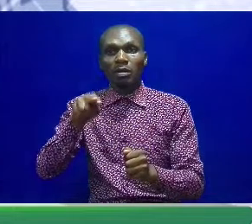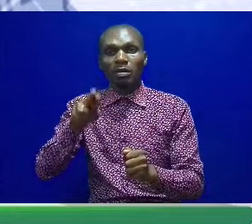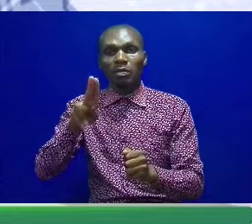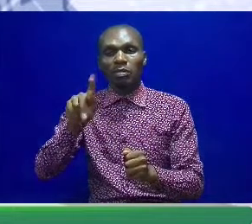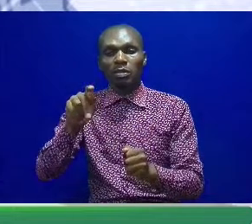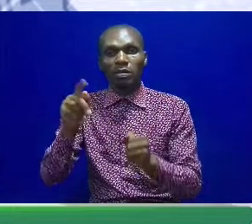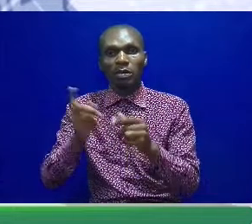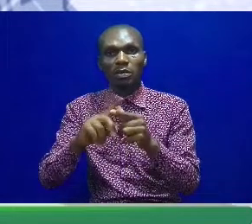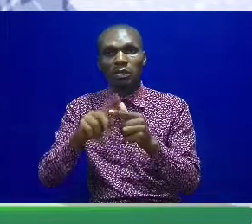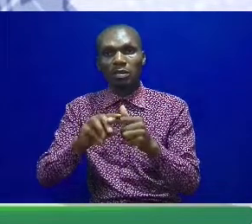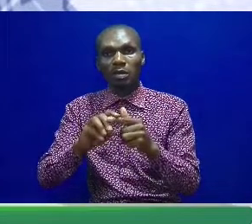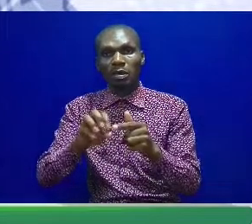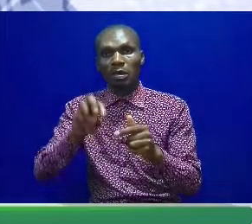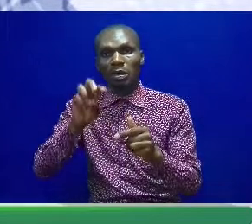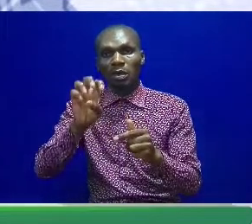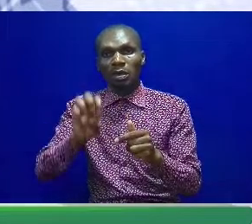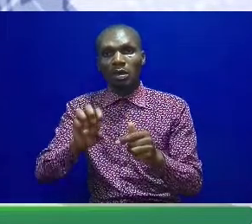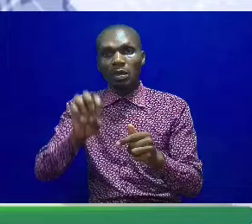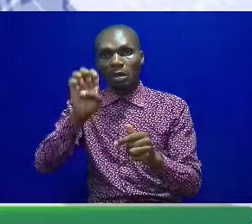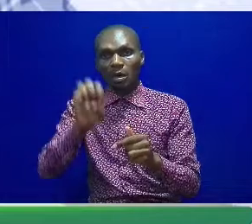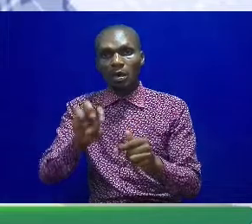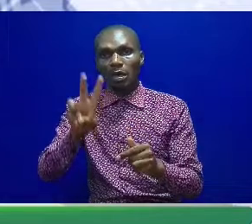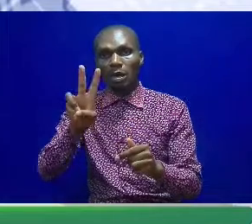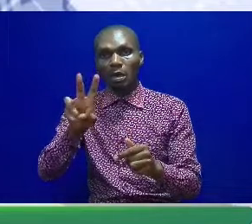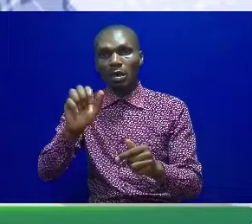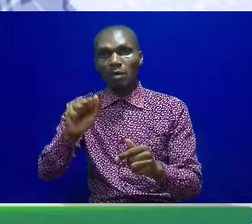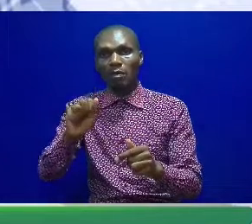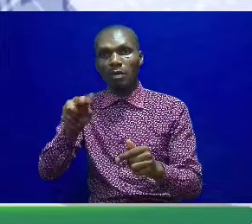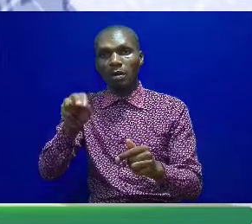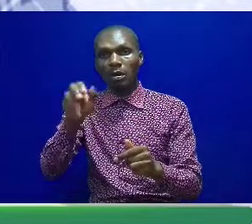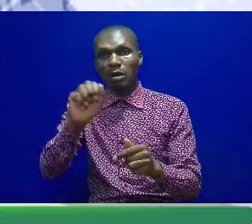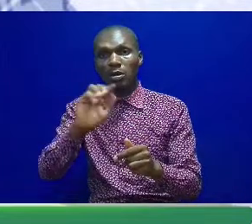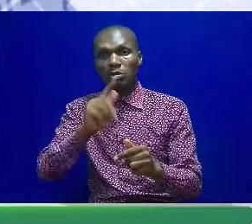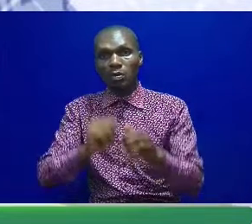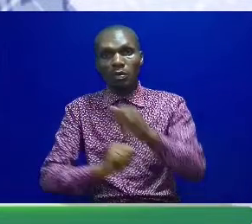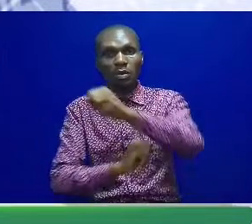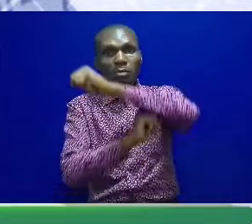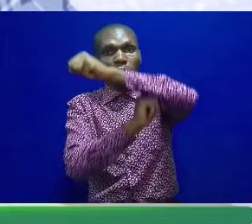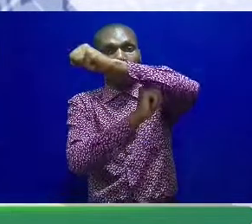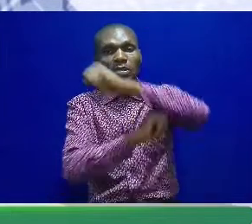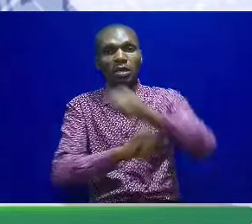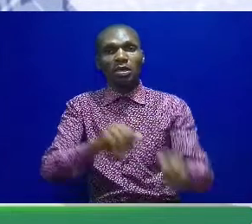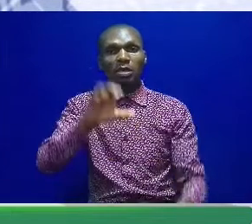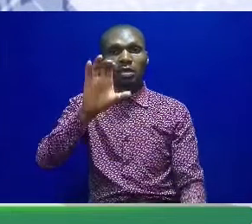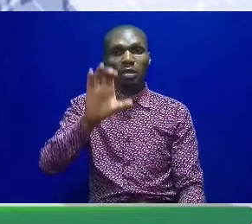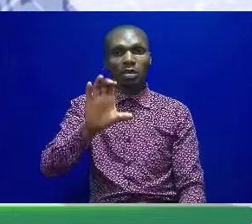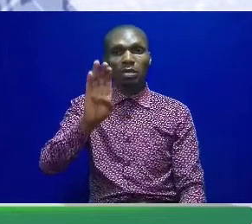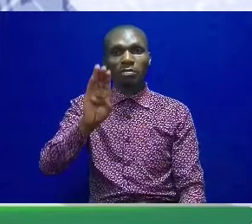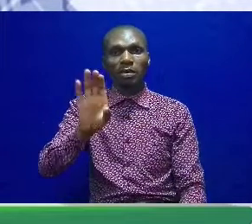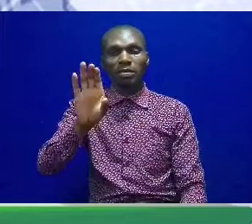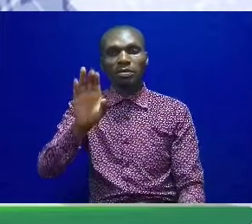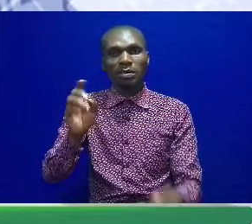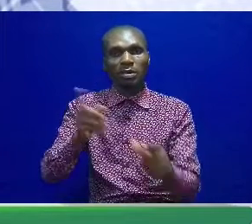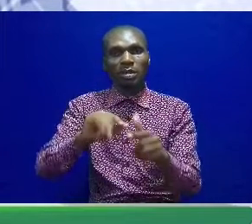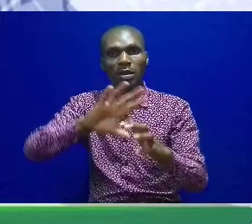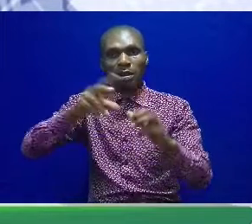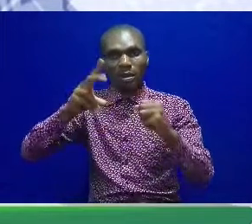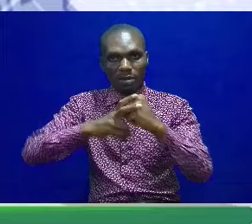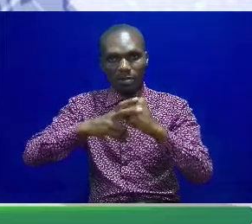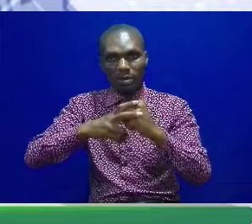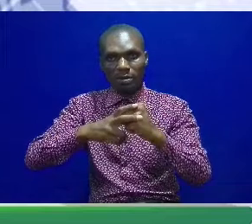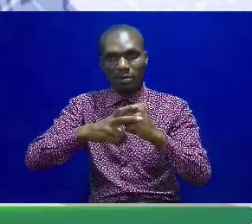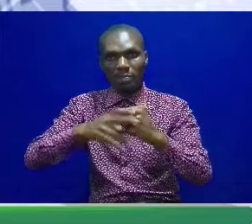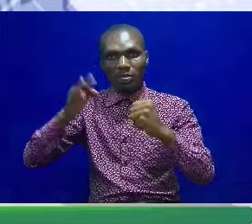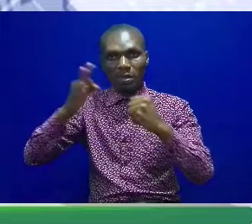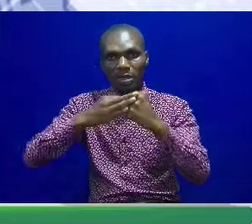Obiri oyibono nyadere kago siro mu rubero CBC anekere task force iri nyadere ko batuka gote abu ne grade 7 6 grade